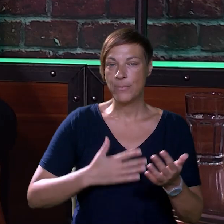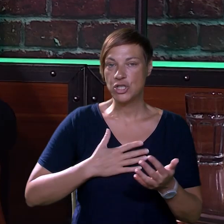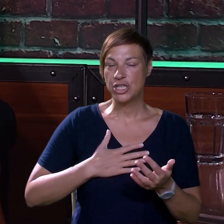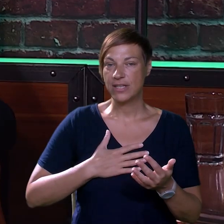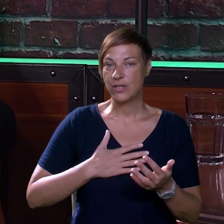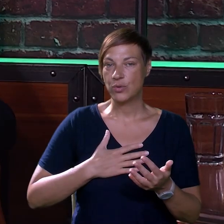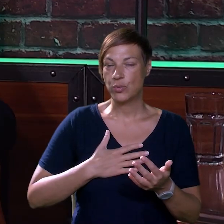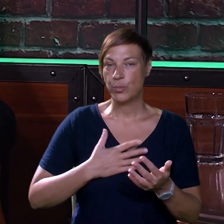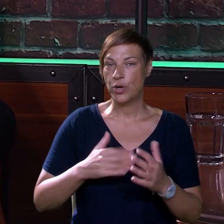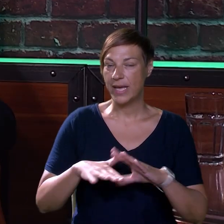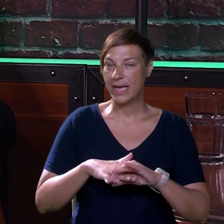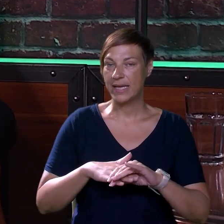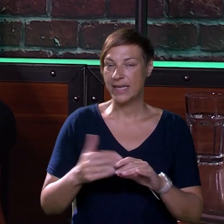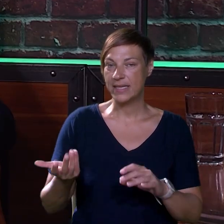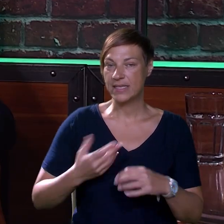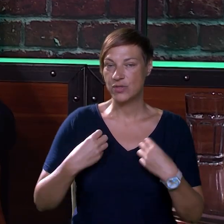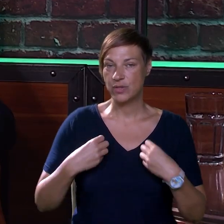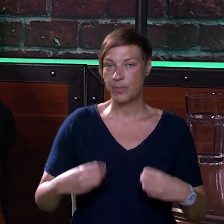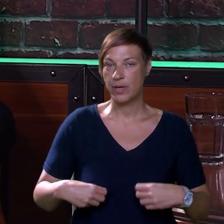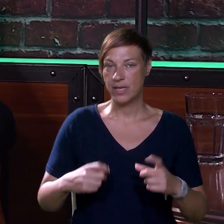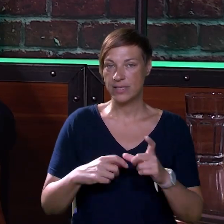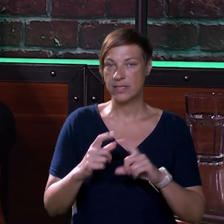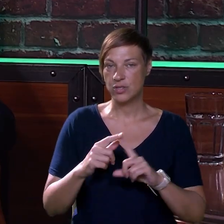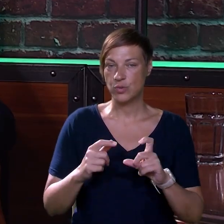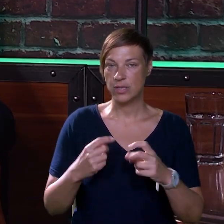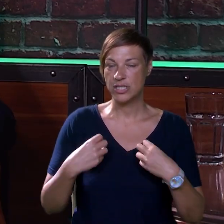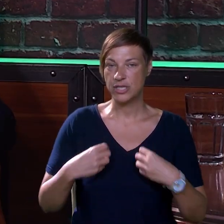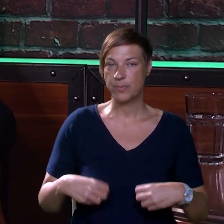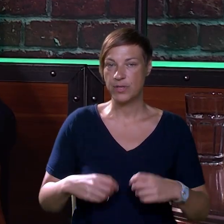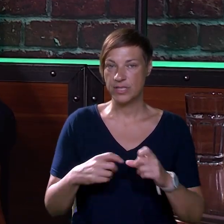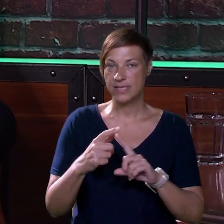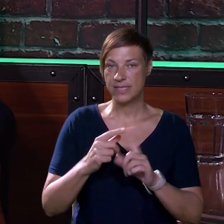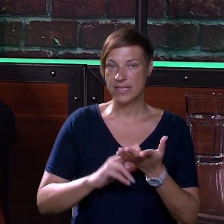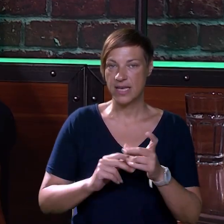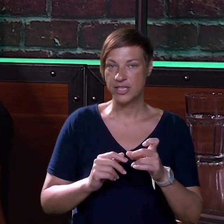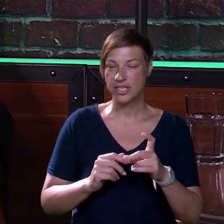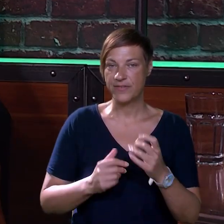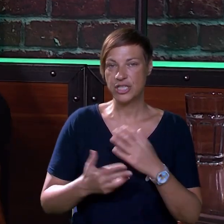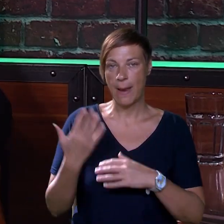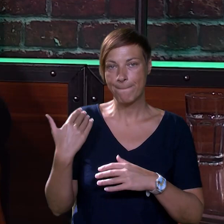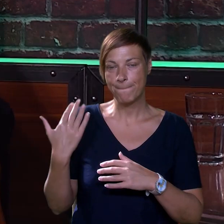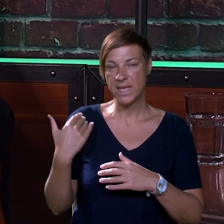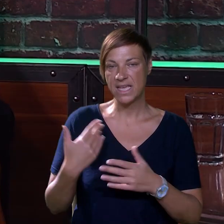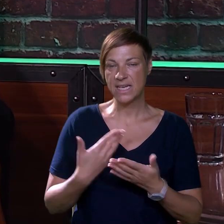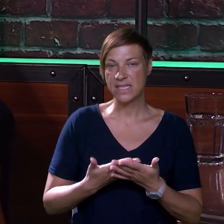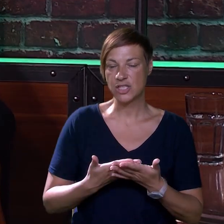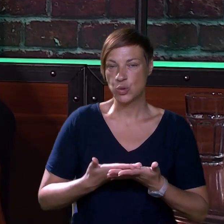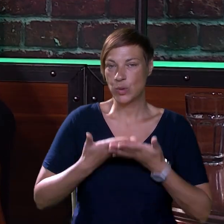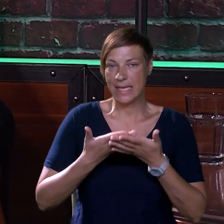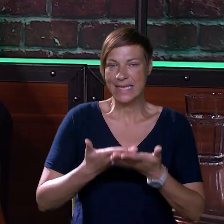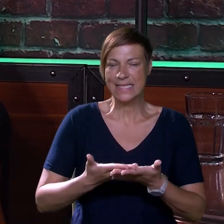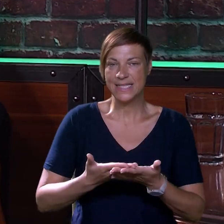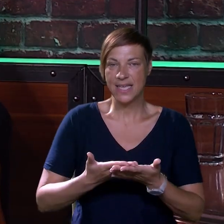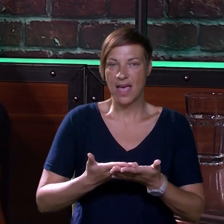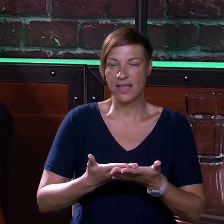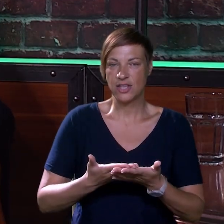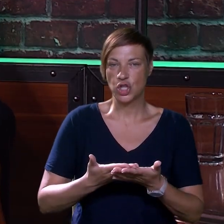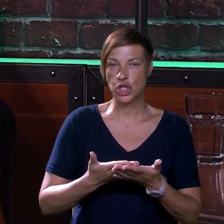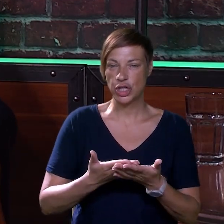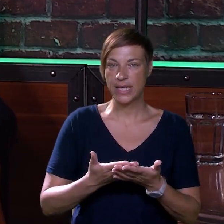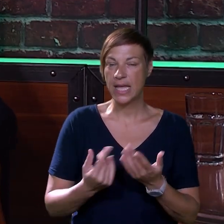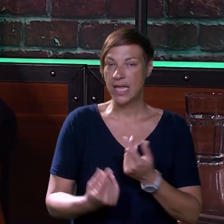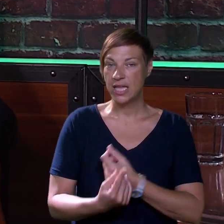moje karijere su ovdje dolazili profesor Sutlić i profesor Starčević. Oni su bili neki, da rečete, inicijatori